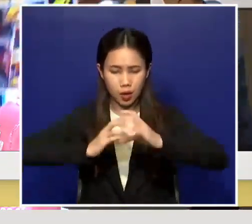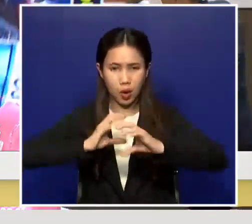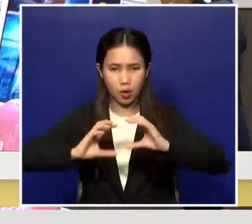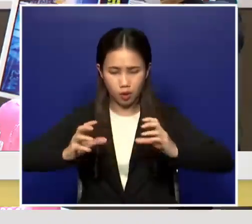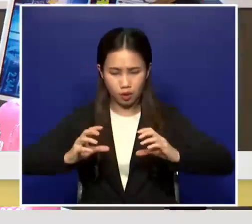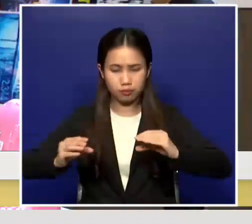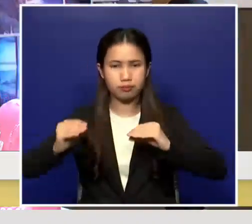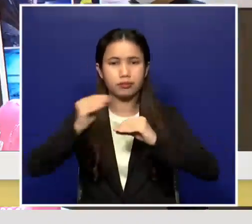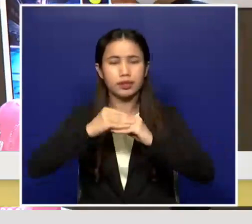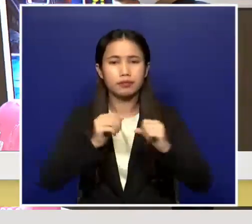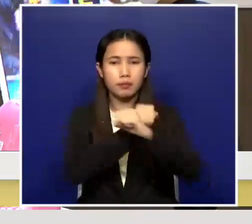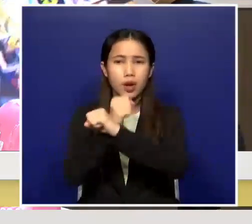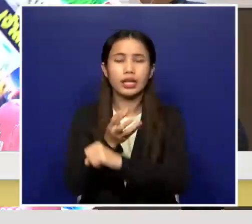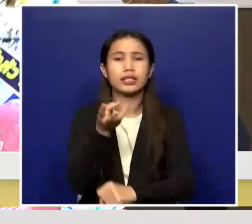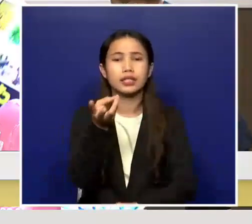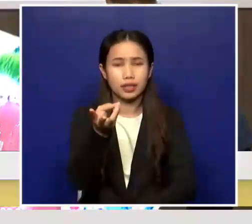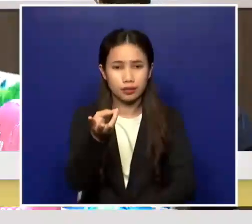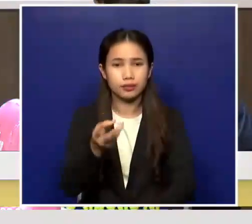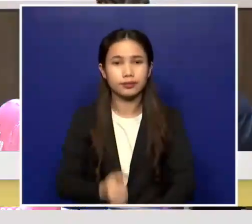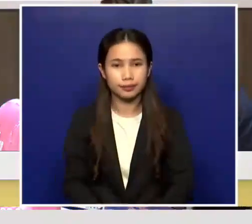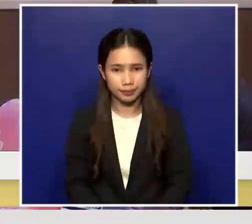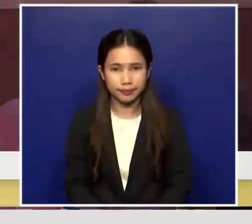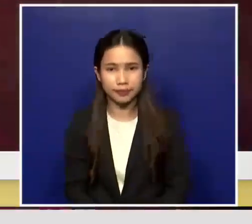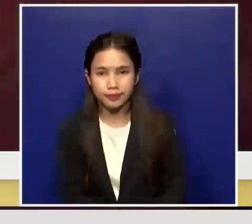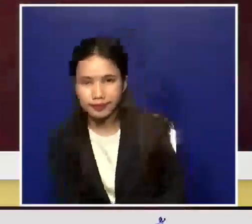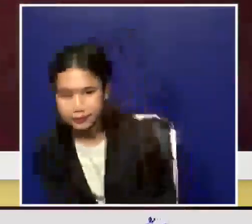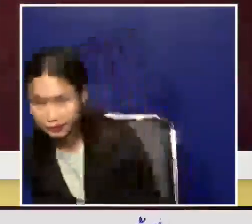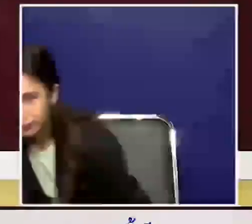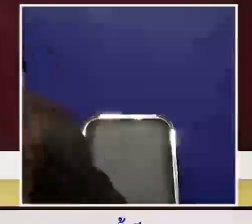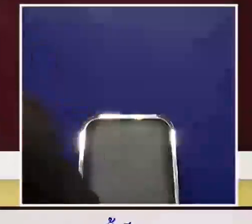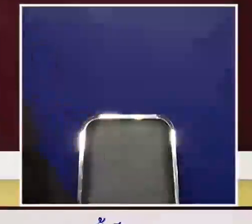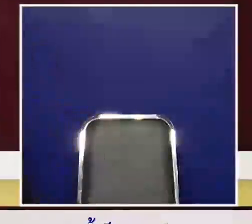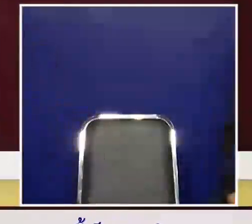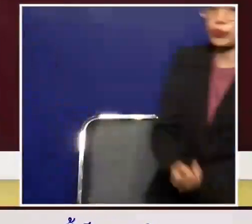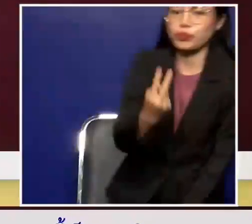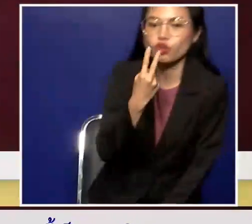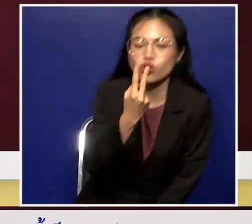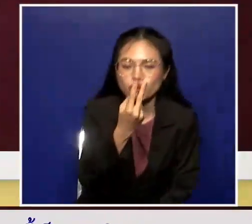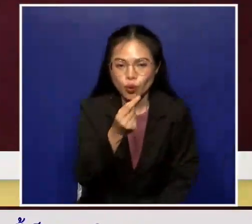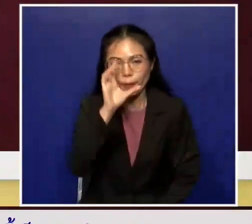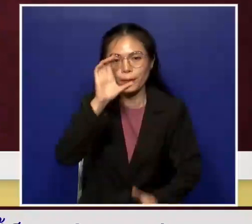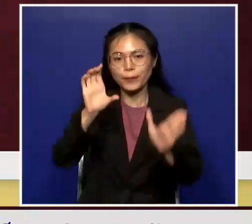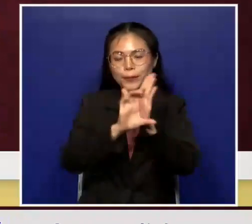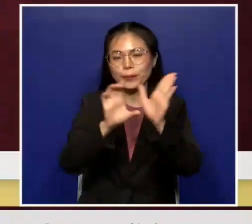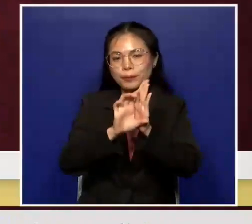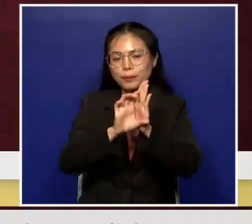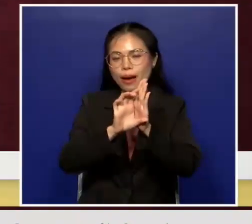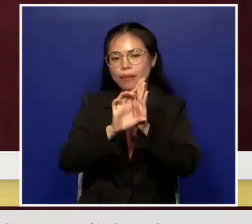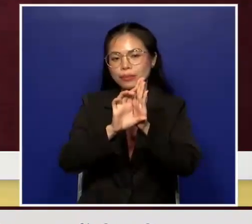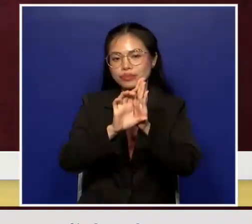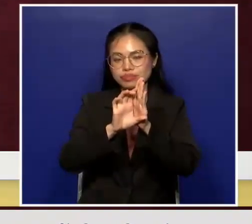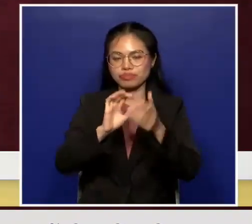โชว์หน่อยสิว่ารถคันนี้มันเกิดอะไรขึ้นโชว์หน่อยเอ้านี่ไงนี่ไงดูนี่ตัวจริงเสียงจริ